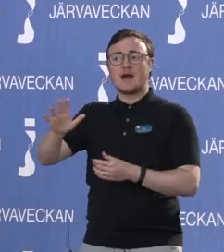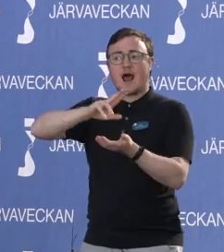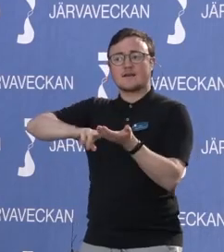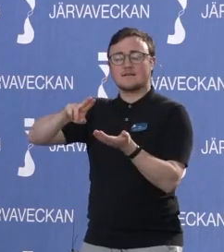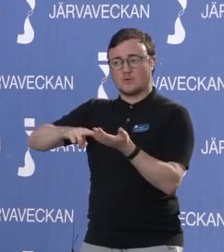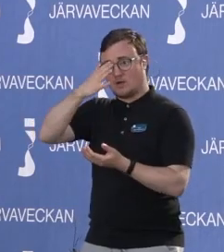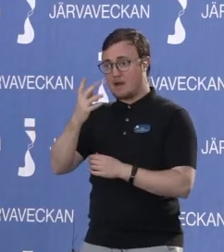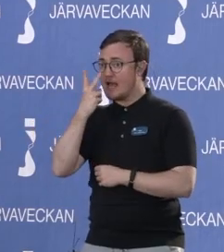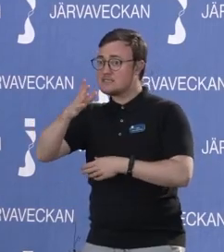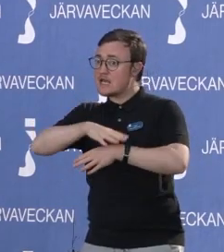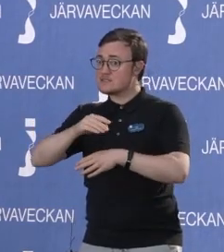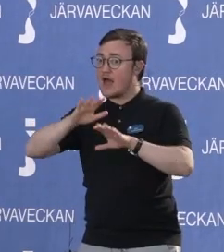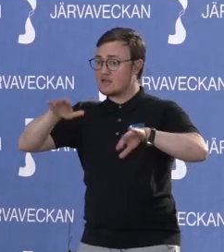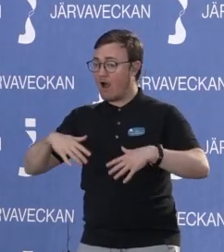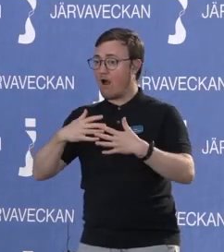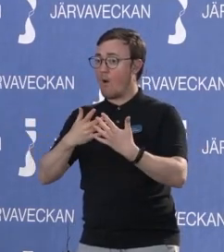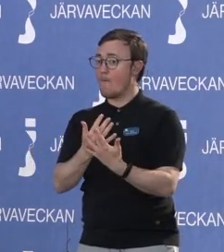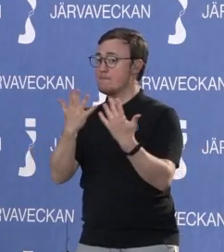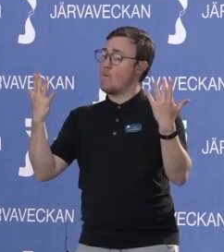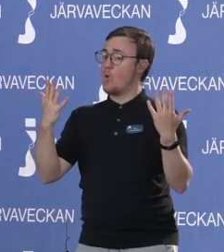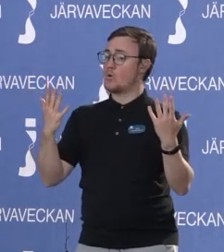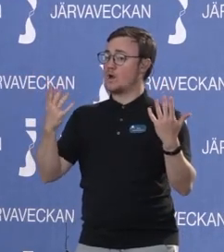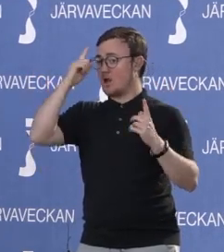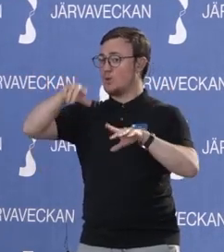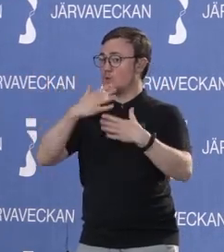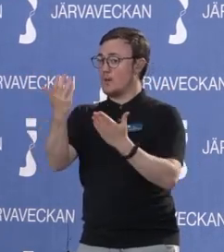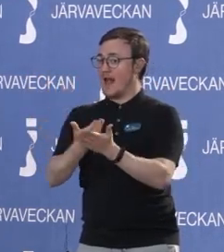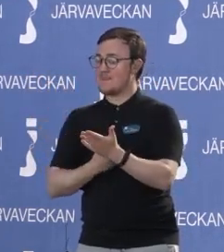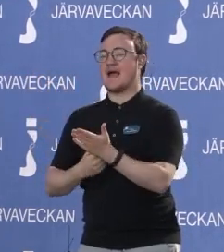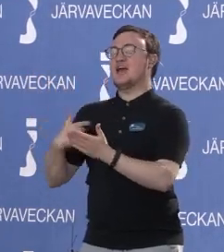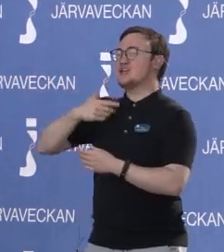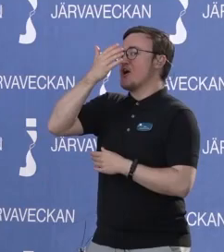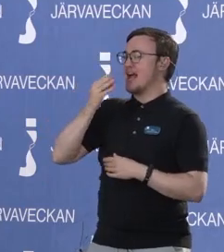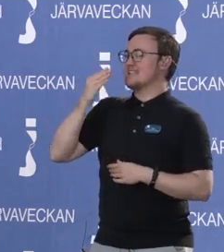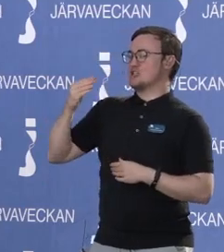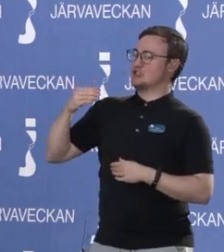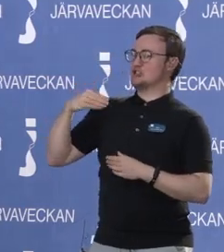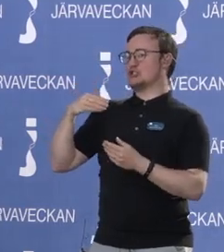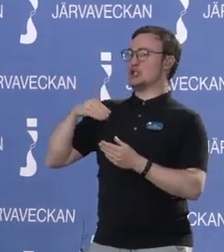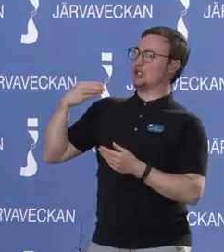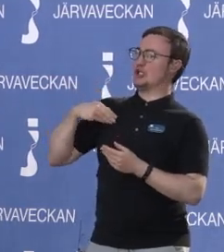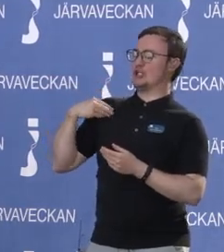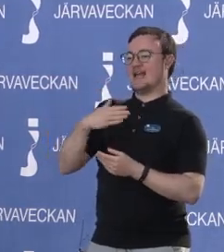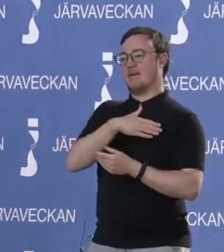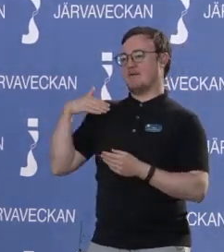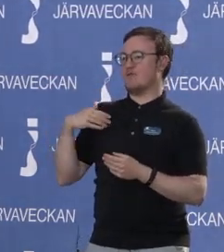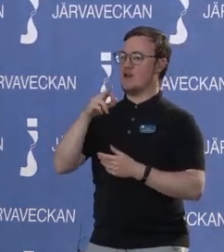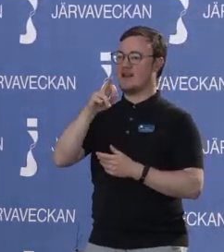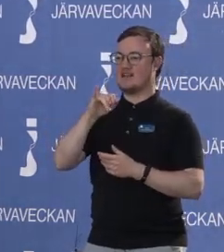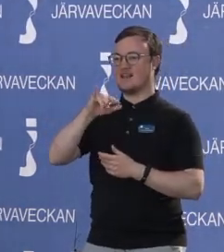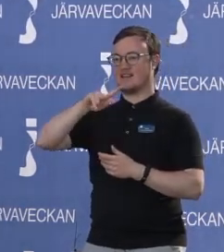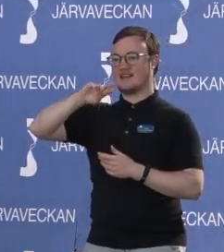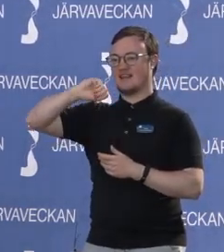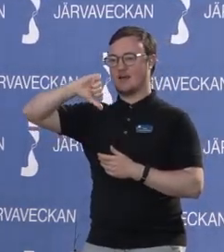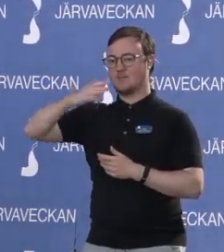era redaktioner att Sverige är ett mångkulturellt land idag? Men jag kan ju skryta med vår Rinkeby-redaktion. Jag ser flera här i publiken. Bara